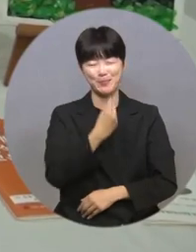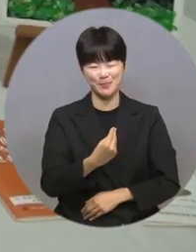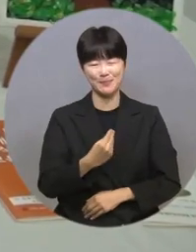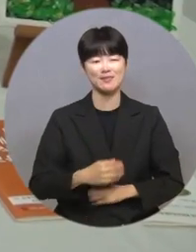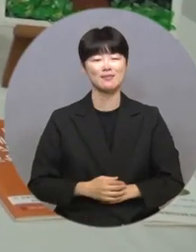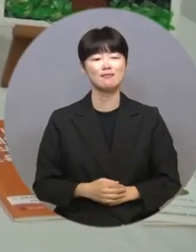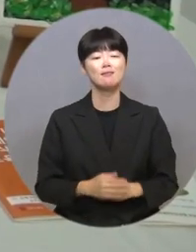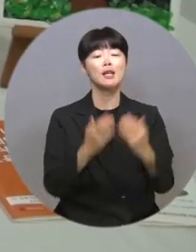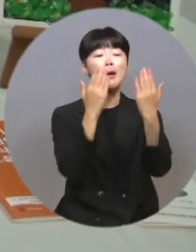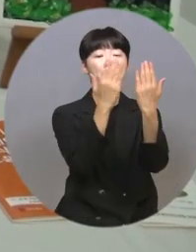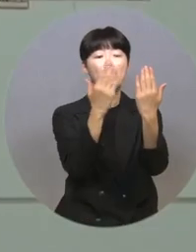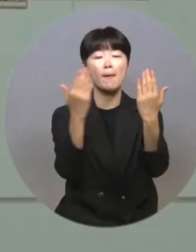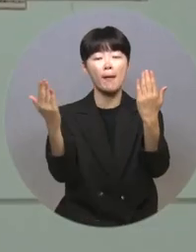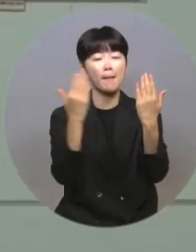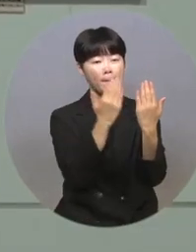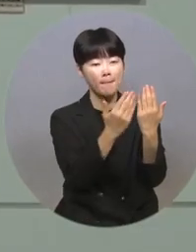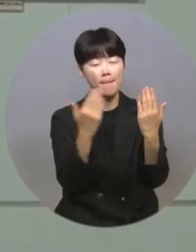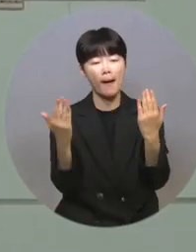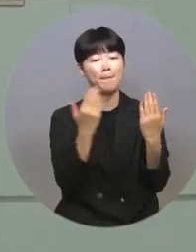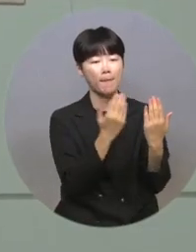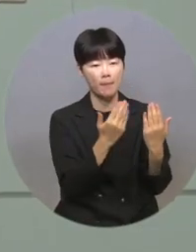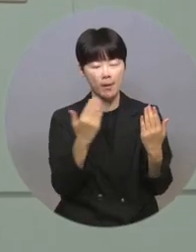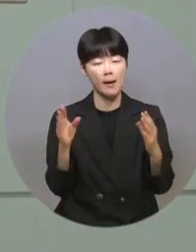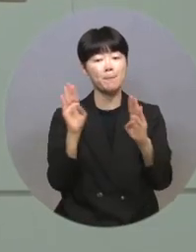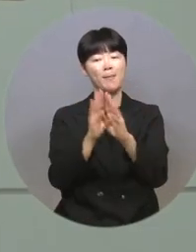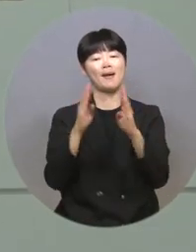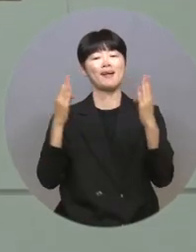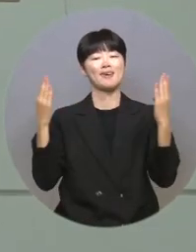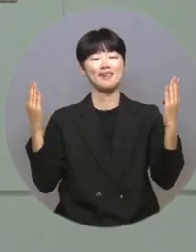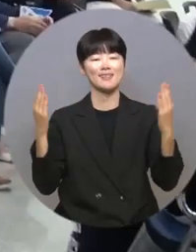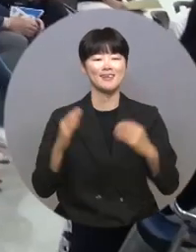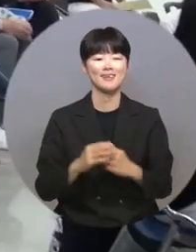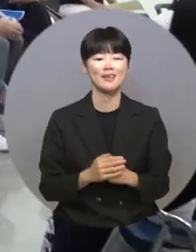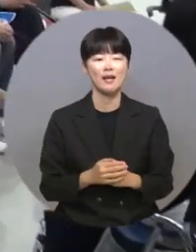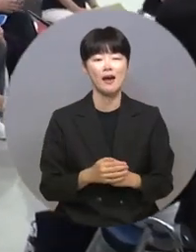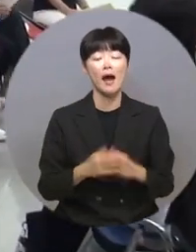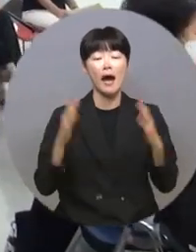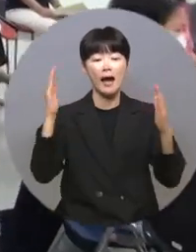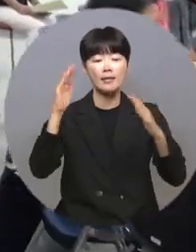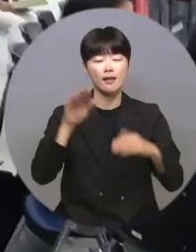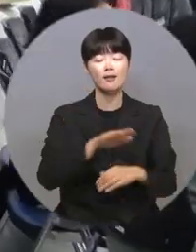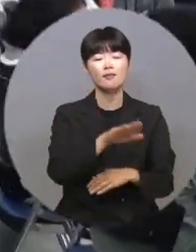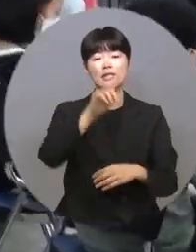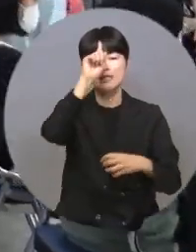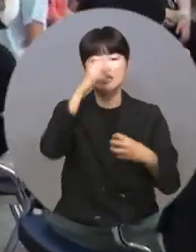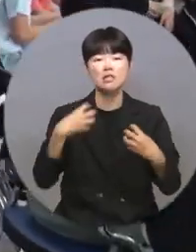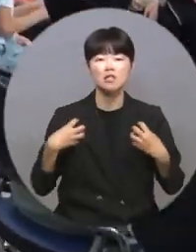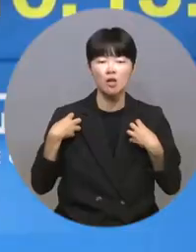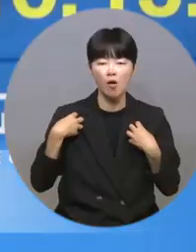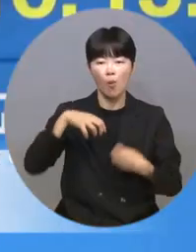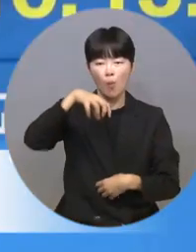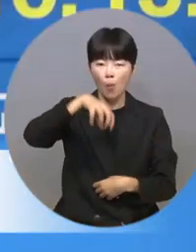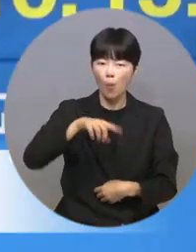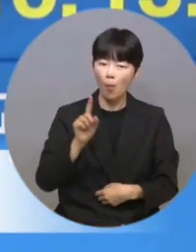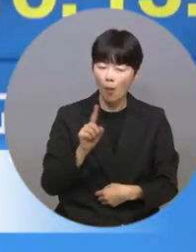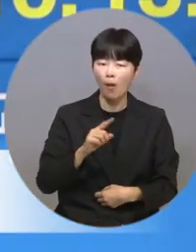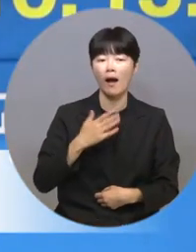작품이 전시된 시청 로비에서의 개교식에서 학생들은 자연스럽게 시청이라는 곳을 알게 됩니다.